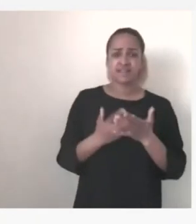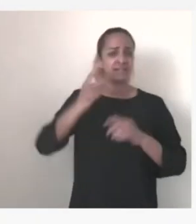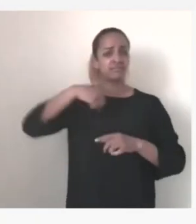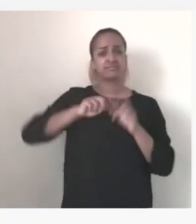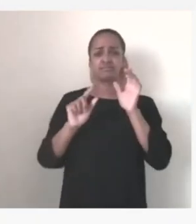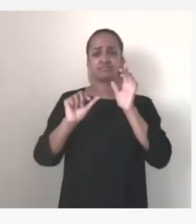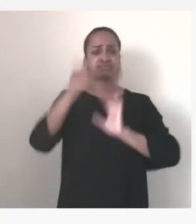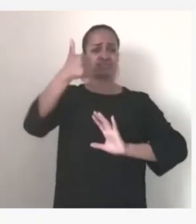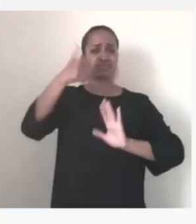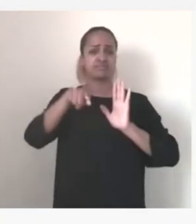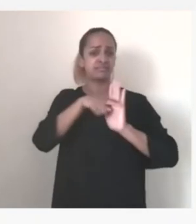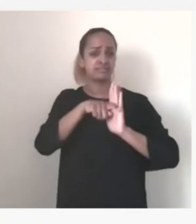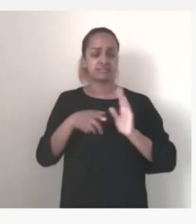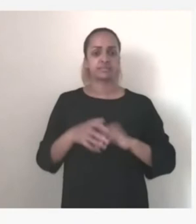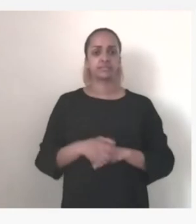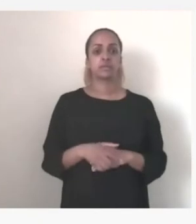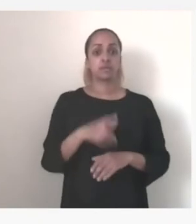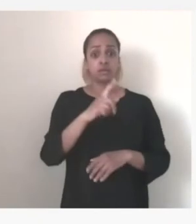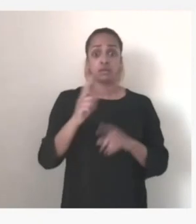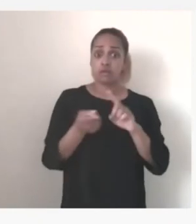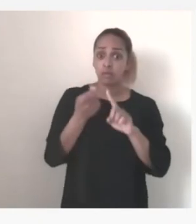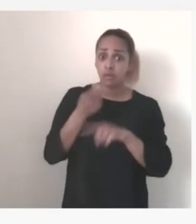Oui, je crois vraiment que c'est important de rappeler ça parce qu'en fait,